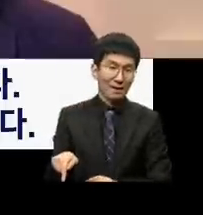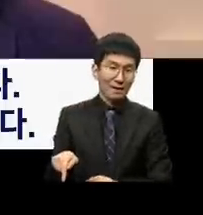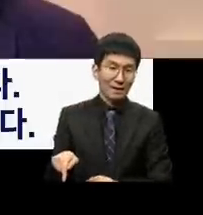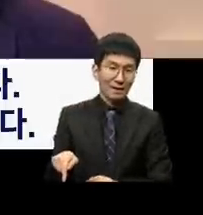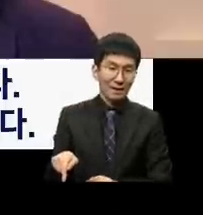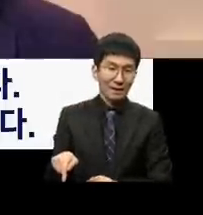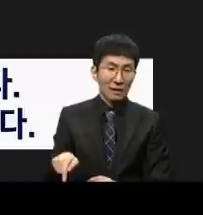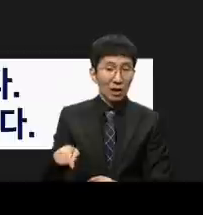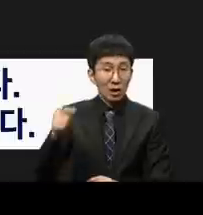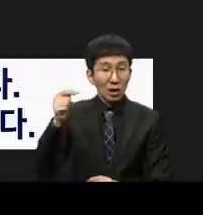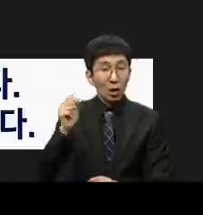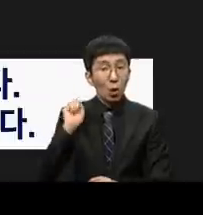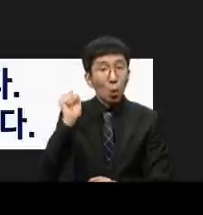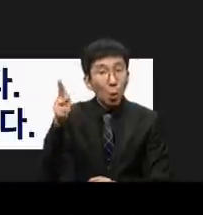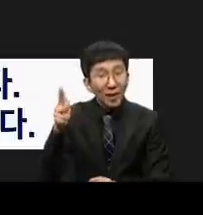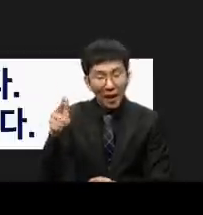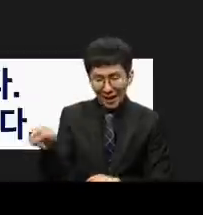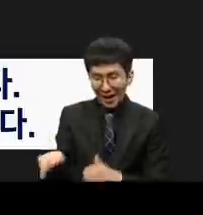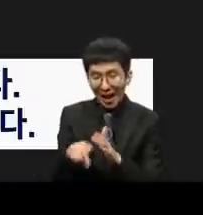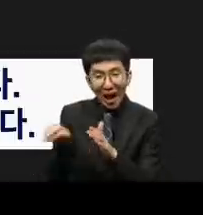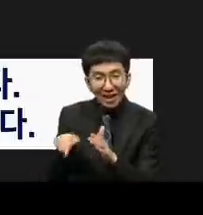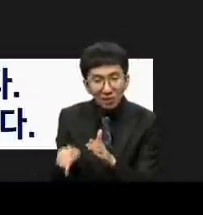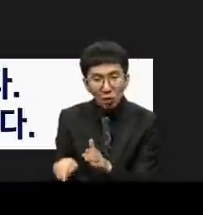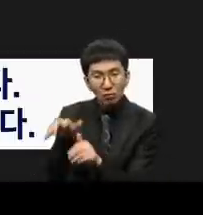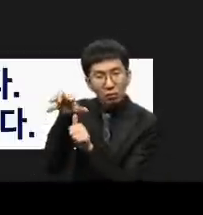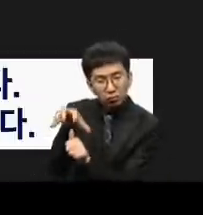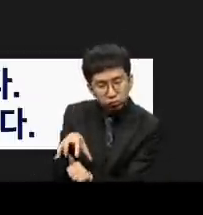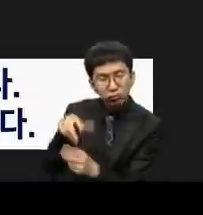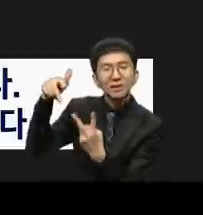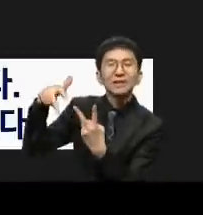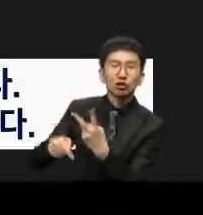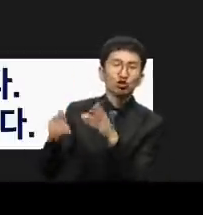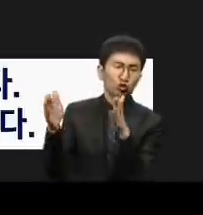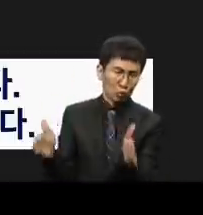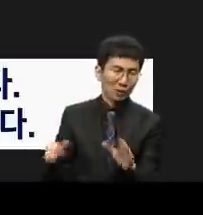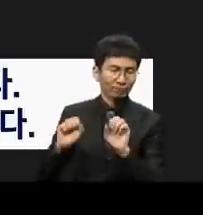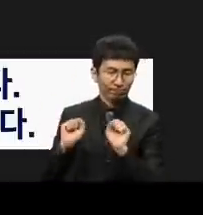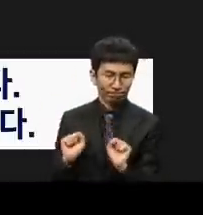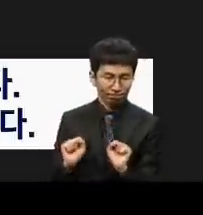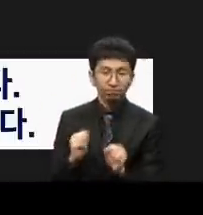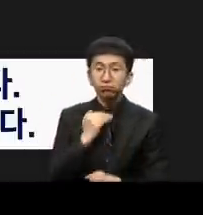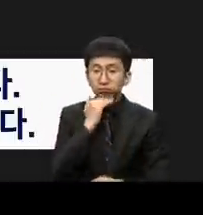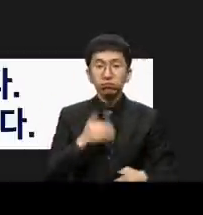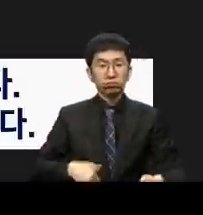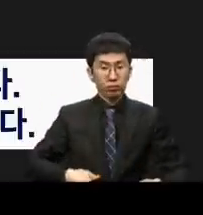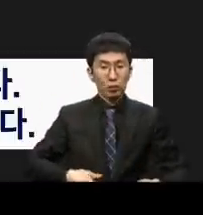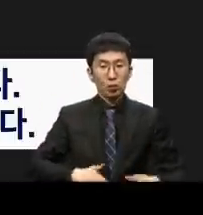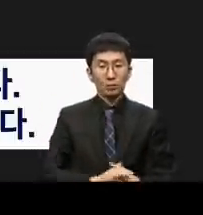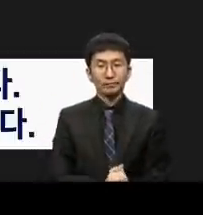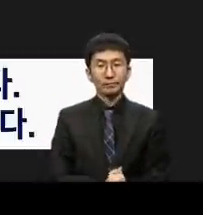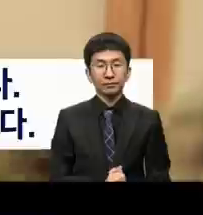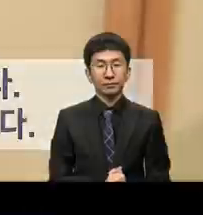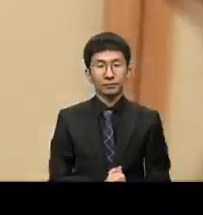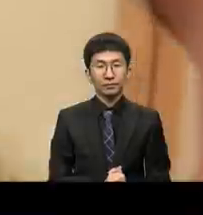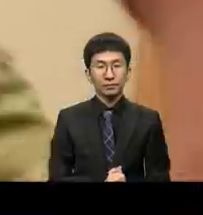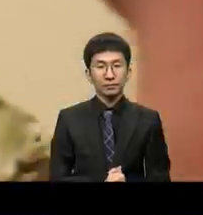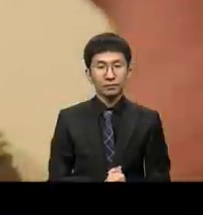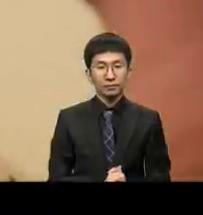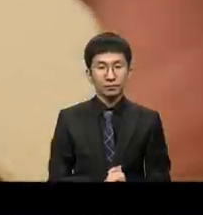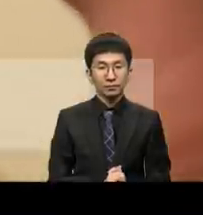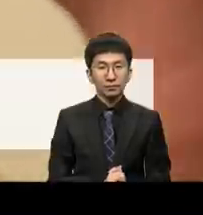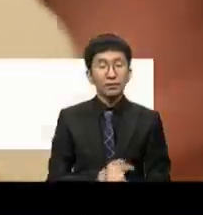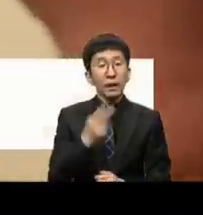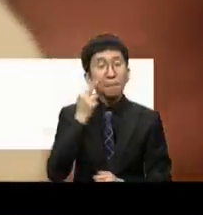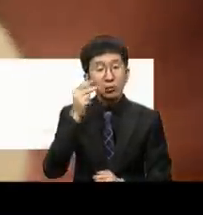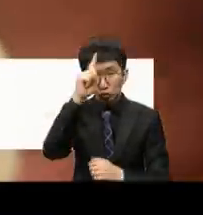And that means all personnel on the ship are siphoned off into hotel rooms for a couple of weeks.